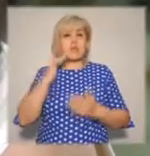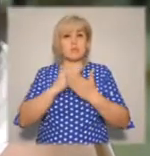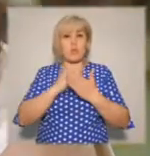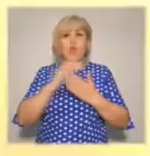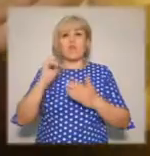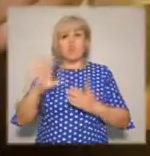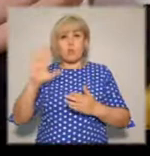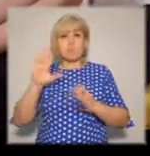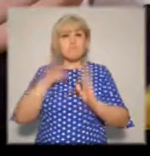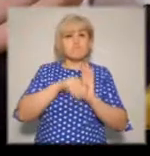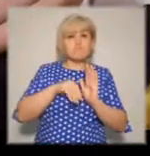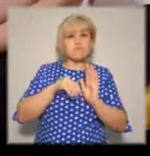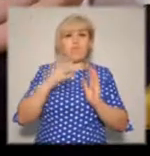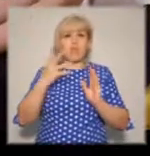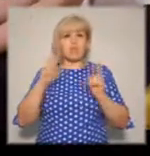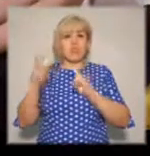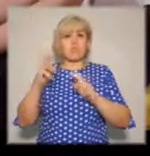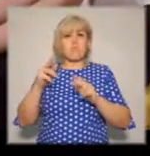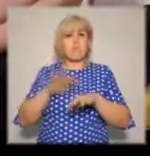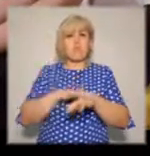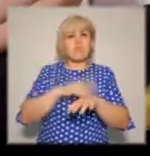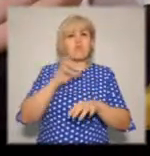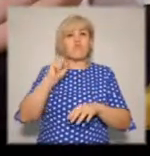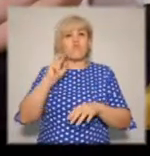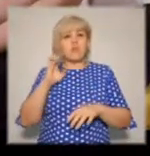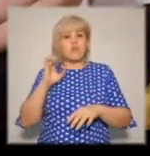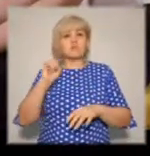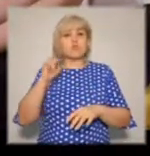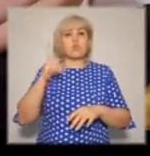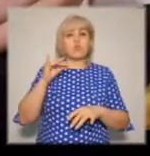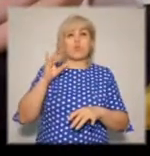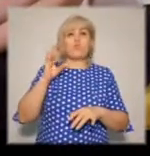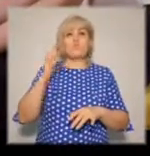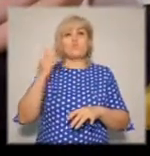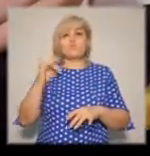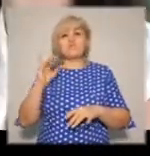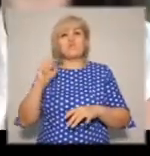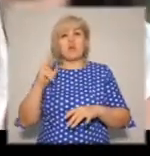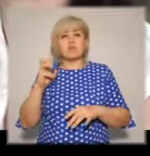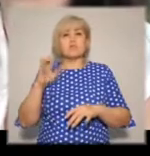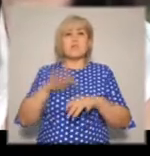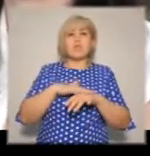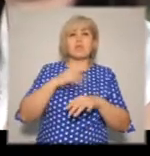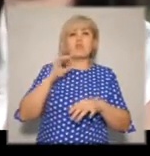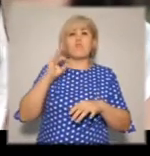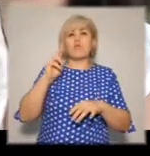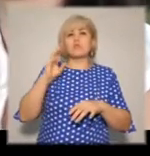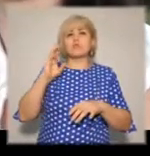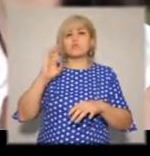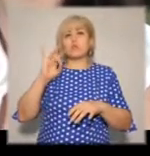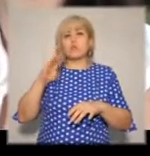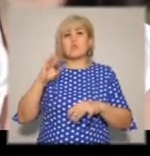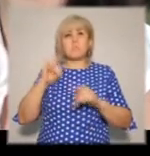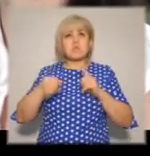Медленный вальс, танго, венский вальс, медленный фокстрот и быстрый фокстрот. И в латиноамериканскую программу входит также 5 танцев. Это самбо,